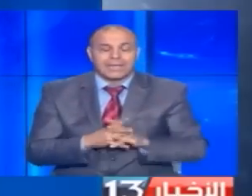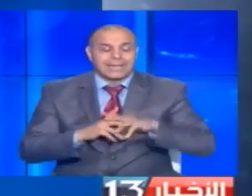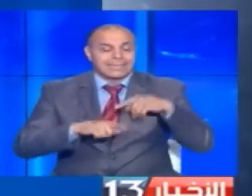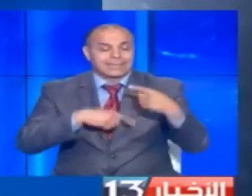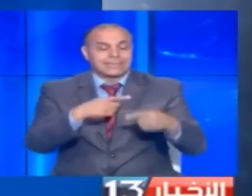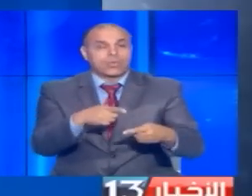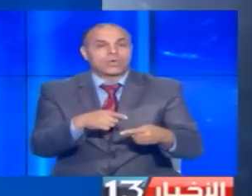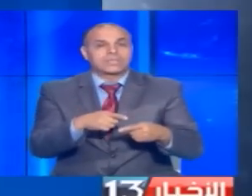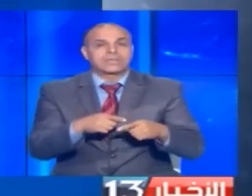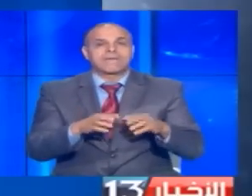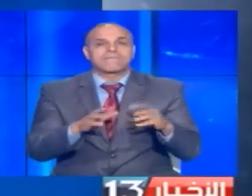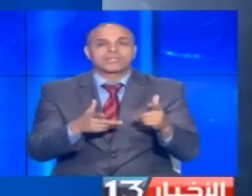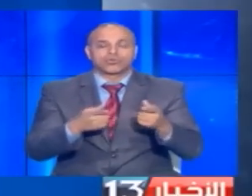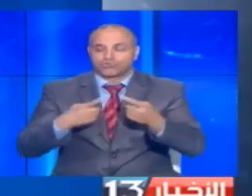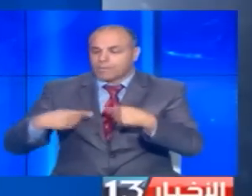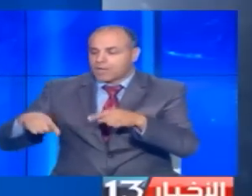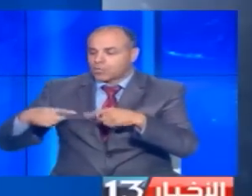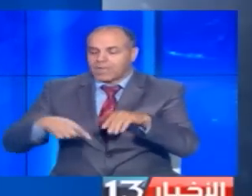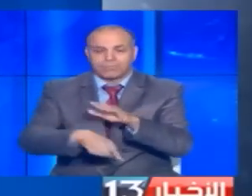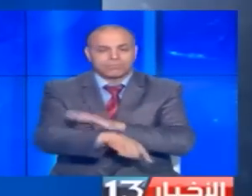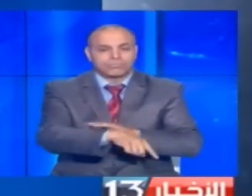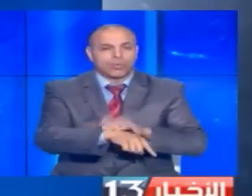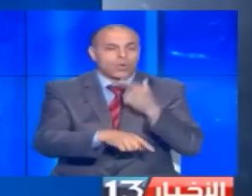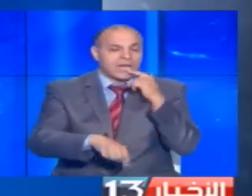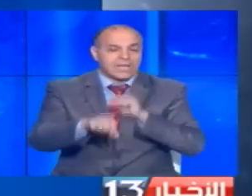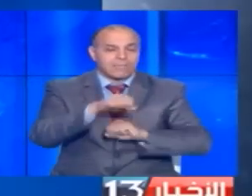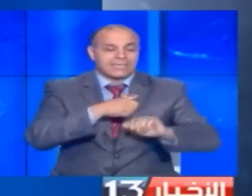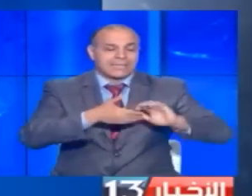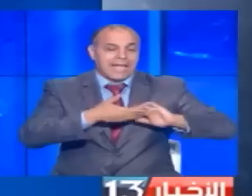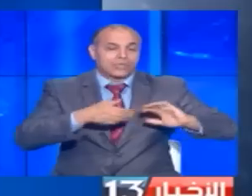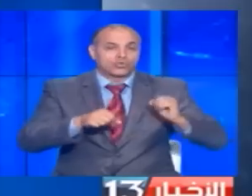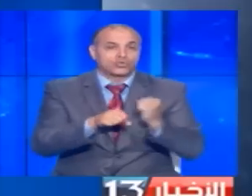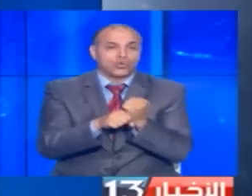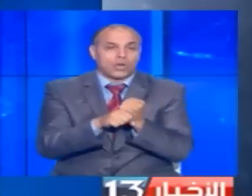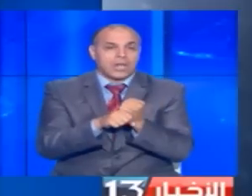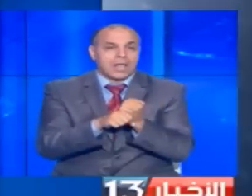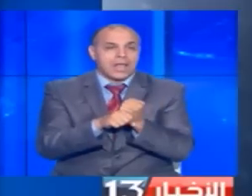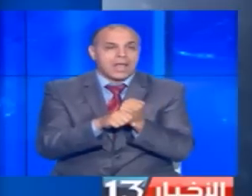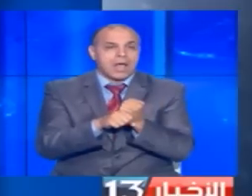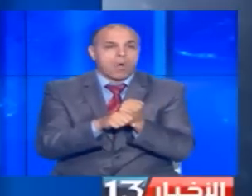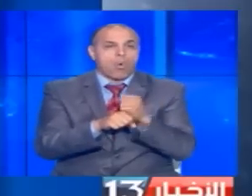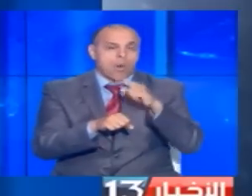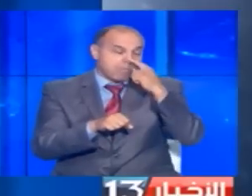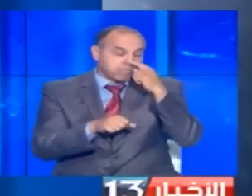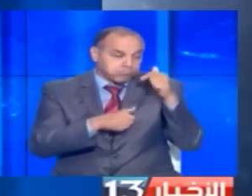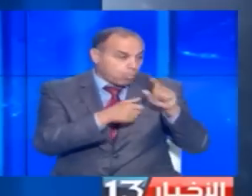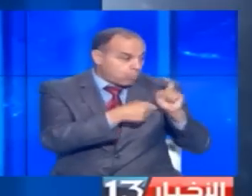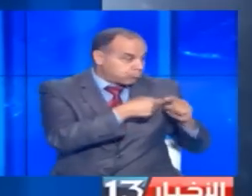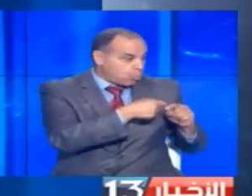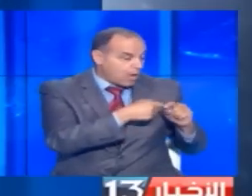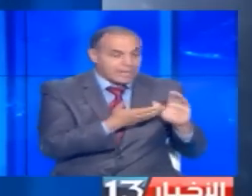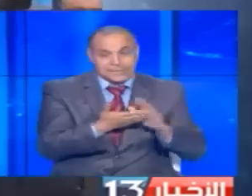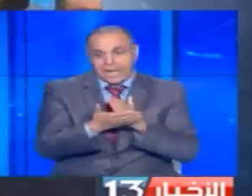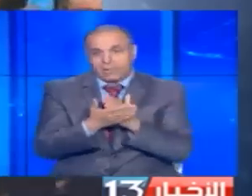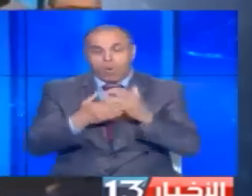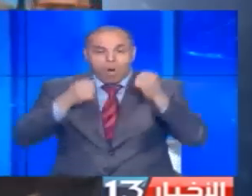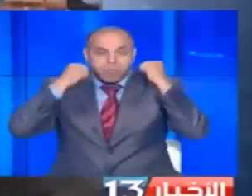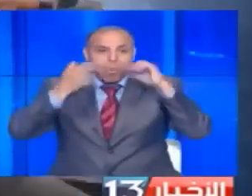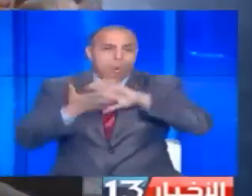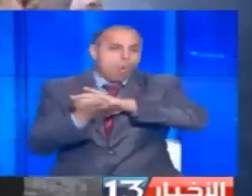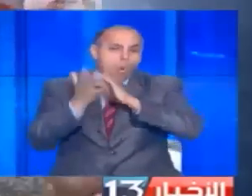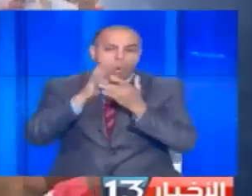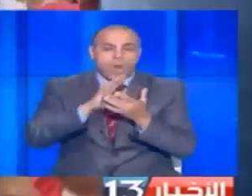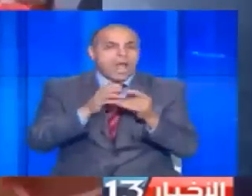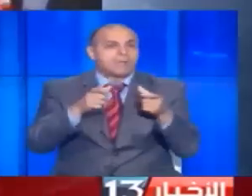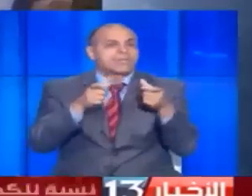تواصل لسلسلة الاجتماعات العمالية التي ينظمها الاتحاد العام التونسي للشغل لحشد منظوريه استعدادا للإضراب في القطاع